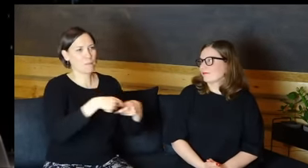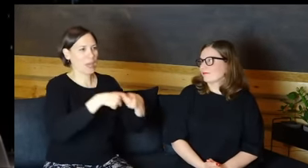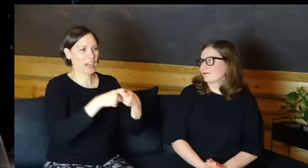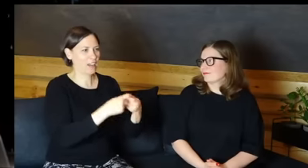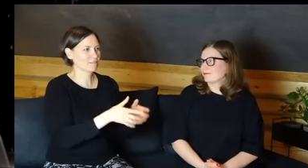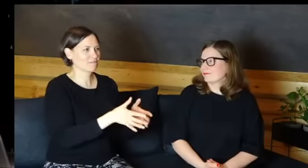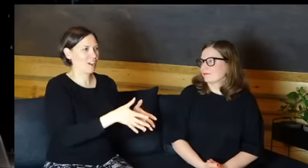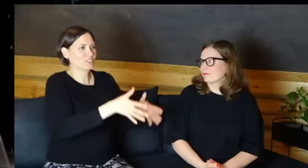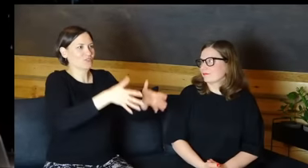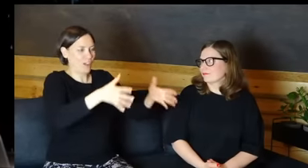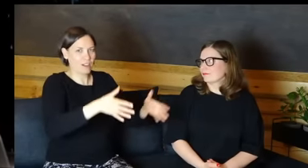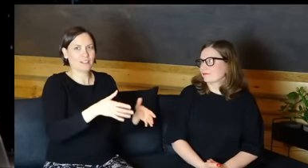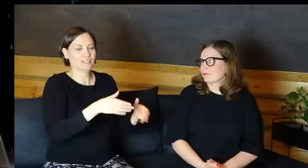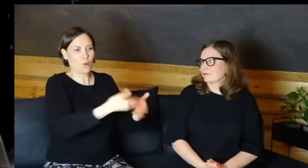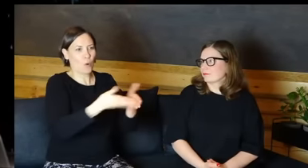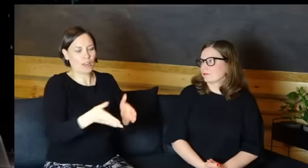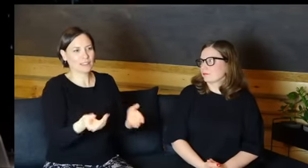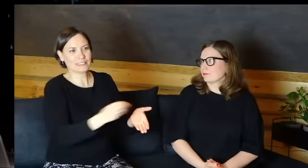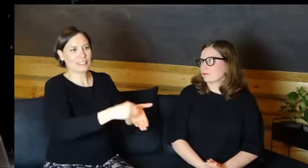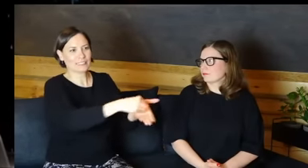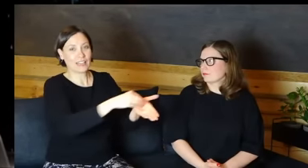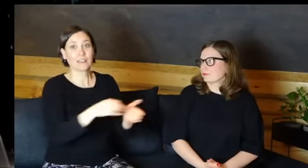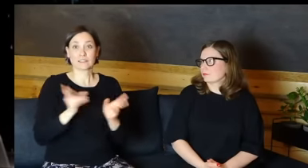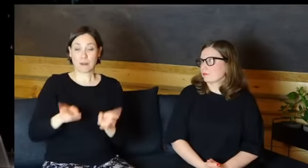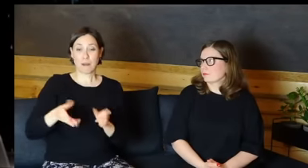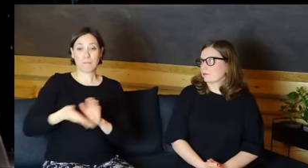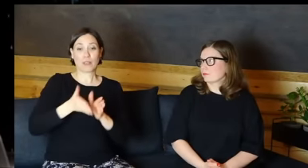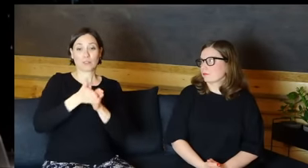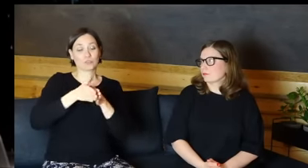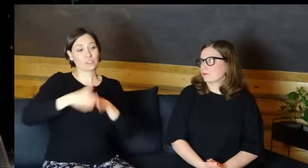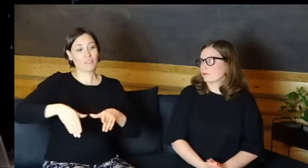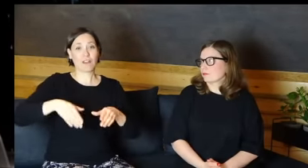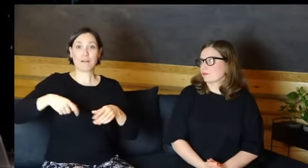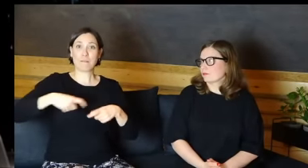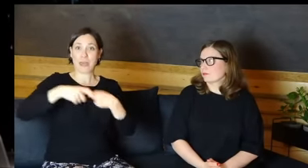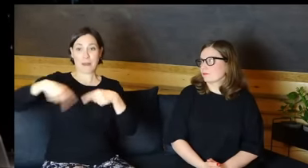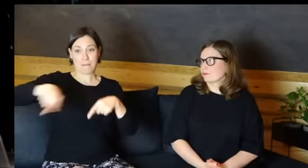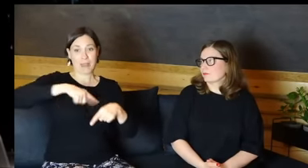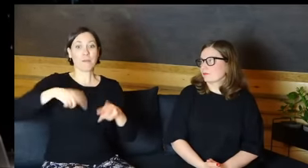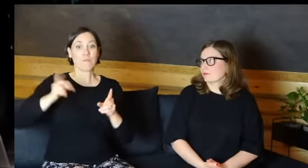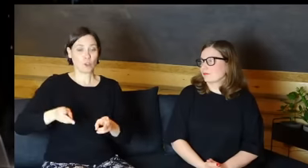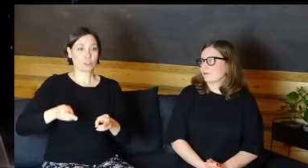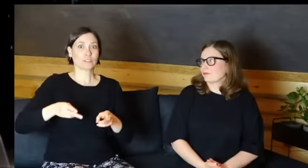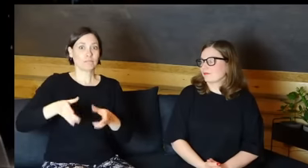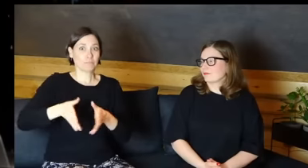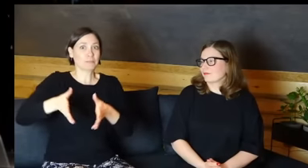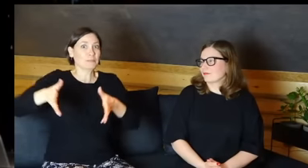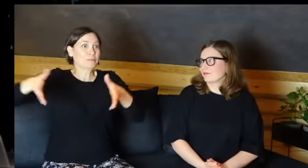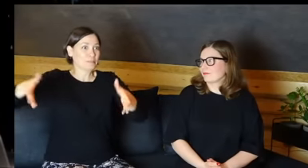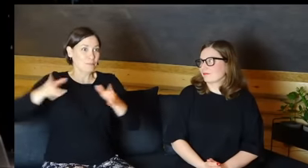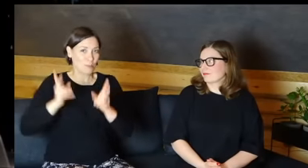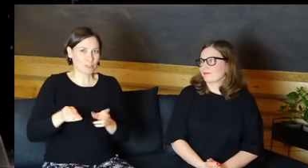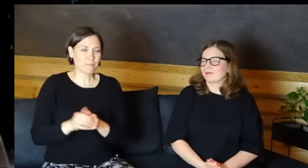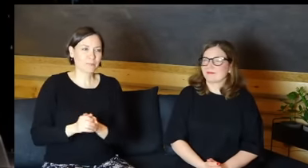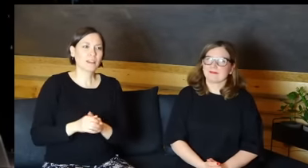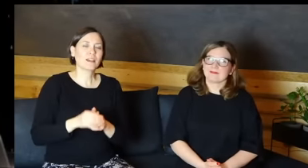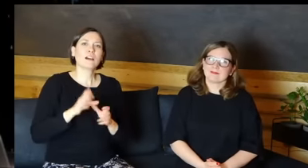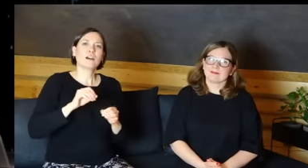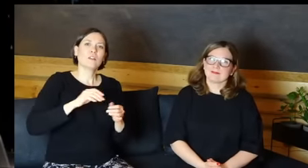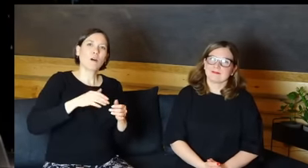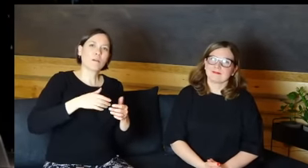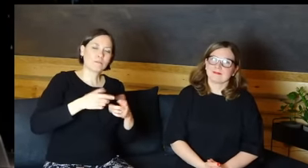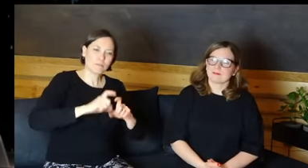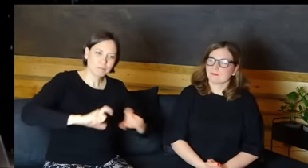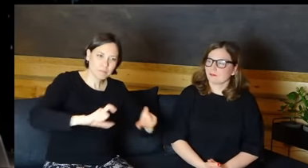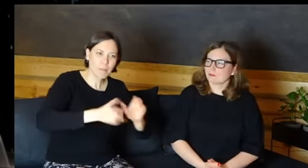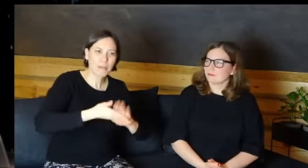kasvu on nyt tässä perustavan perheessä jatkunut. Mitäs tänä vuonna sitten oikeastaan on tapahtunut muuta, kun on tehty niitä perustuksia ja betonielementtejä?